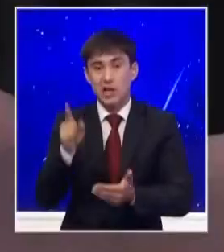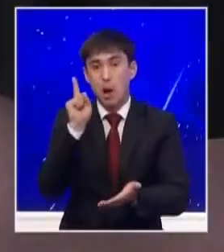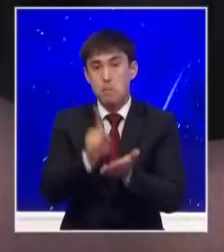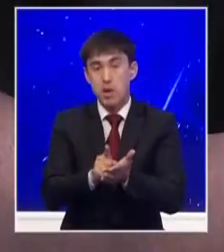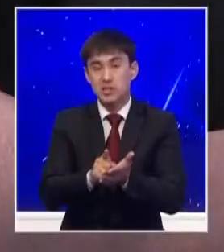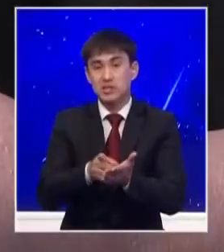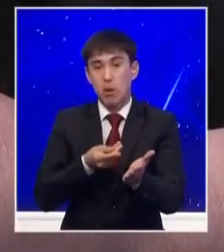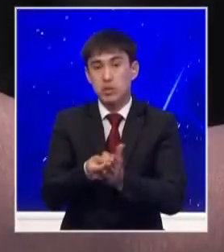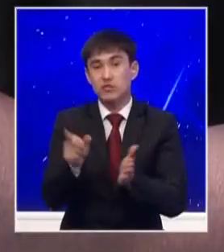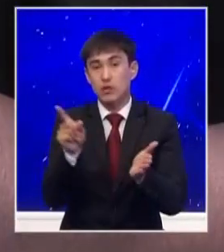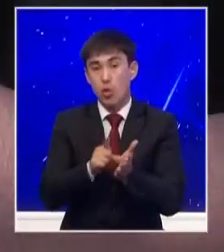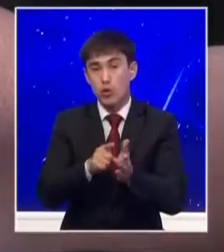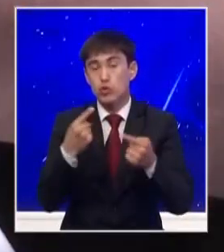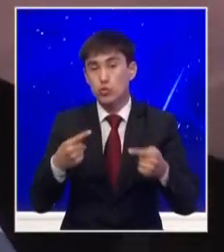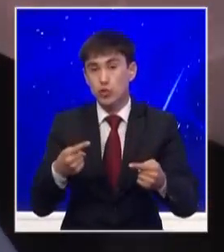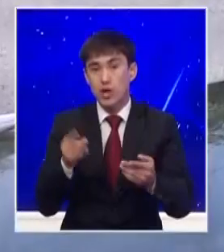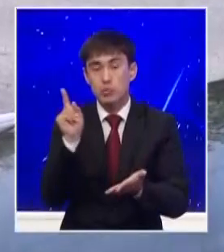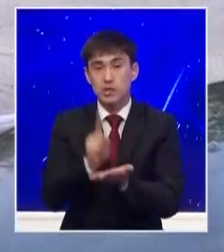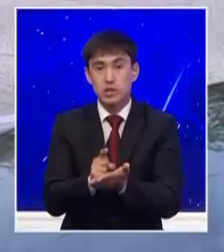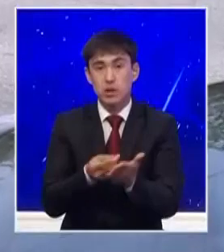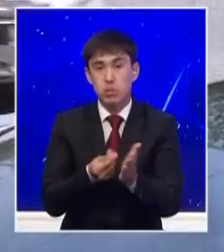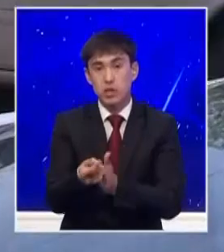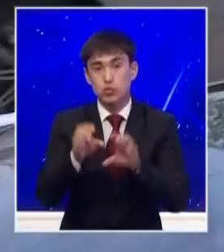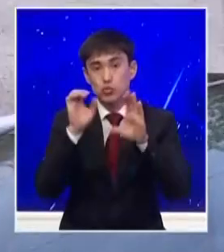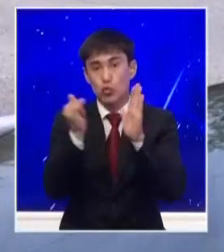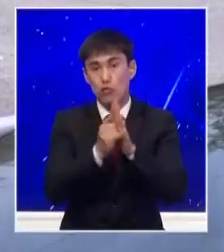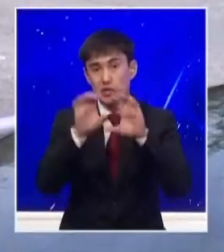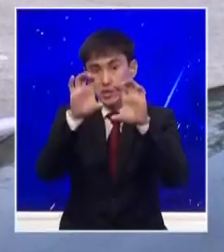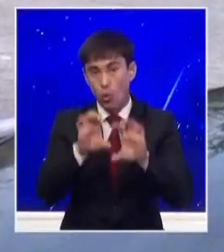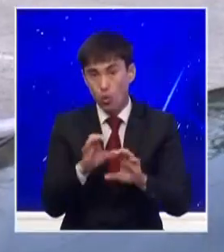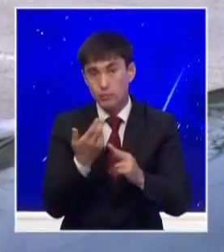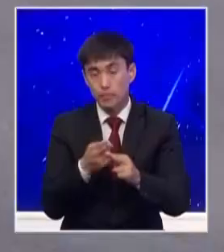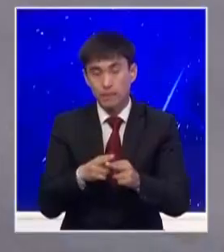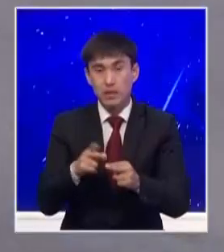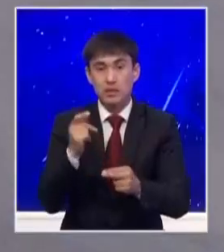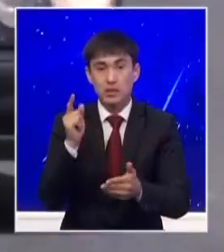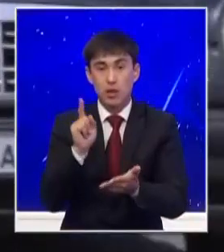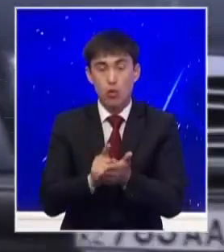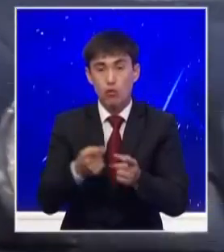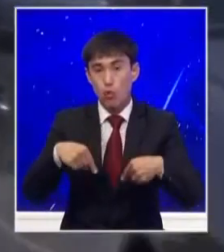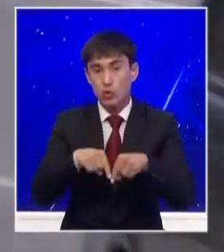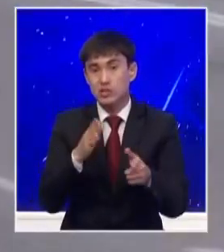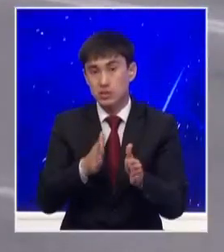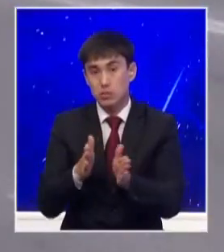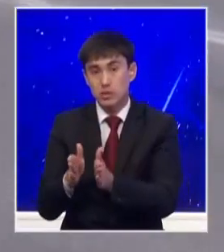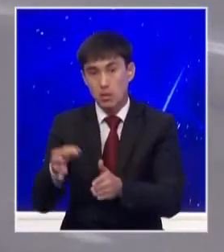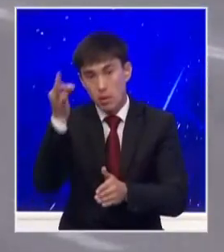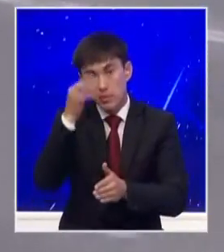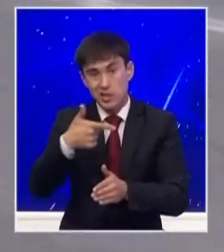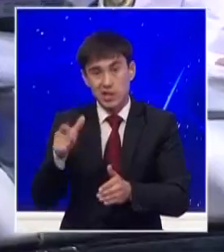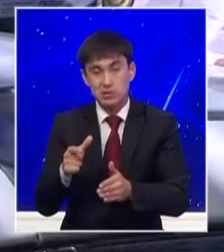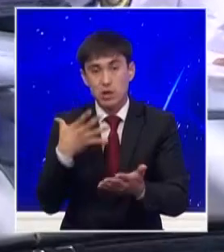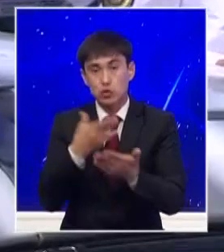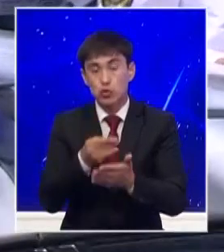налоги, сборы и другие обязательные платежи, установленные законом. Именно поэтому представители налогового органа систематически напоминают гражданам